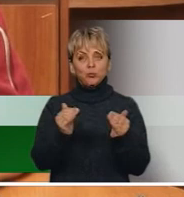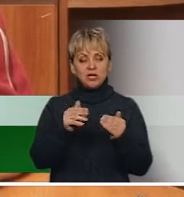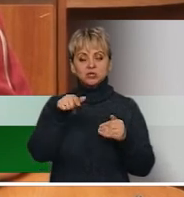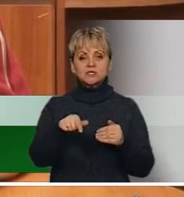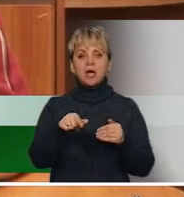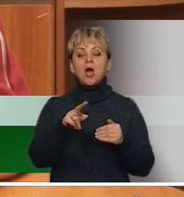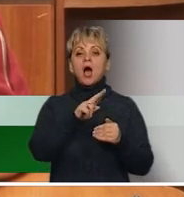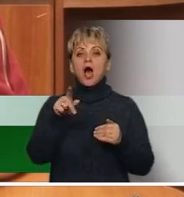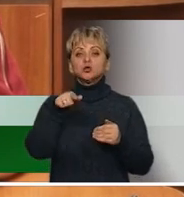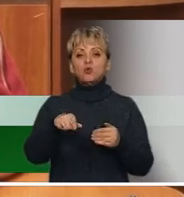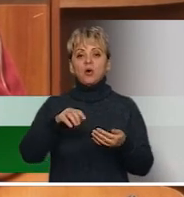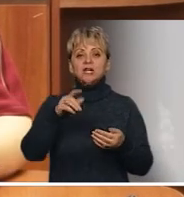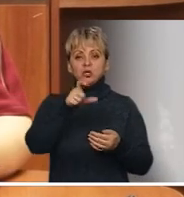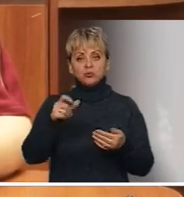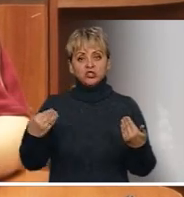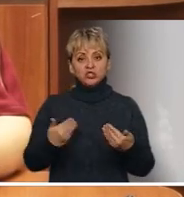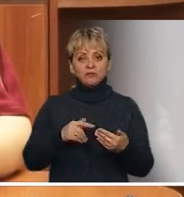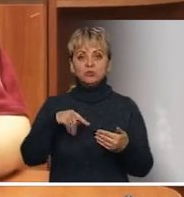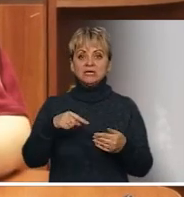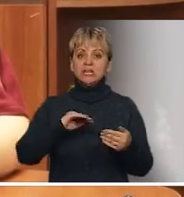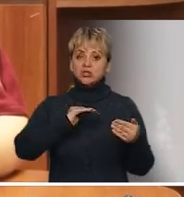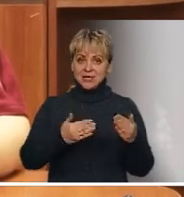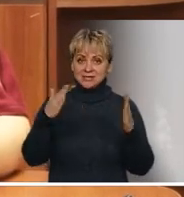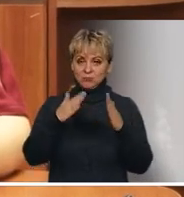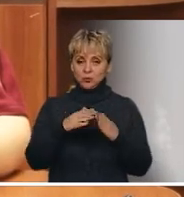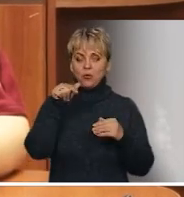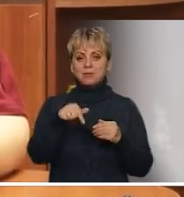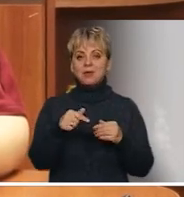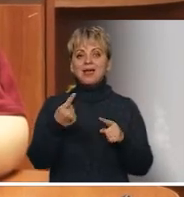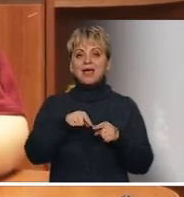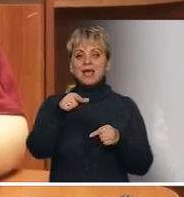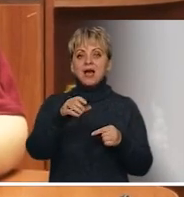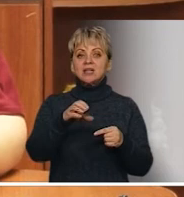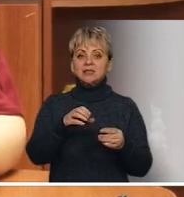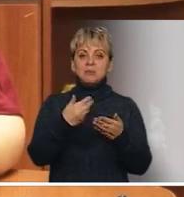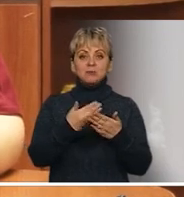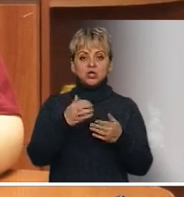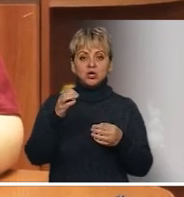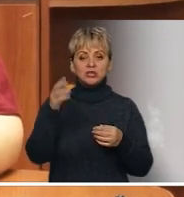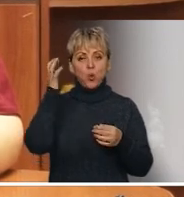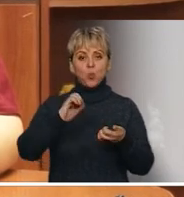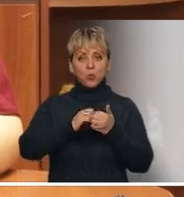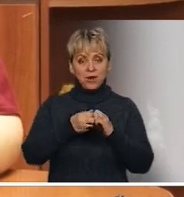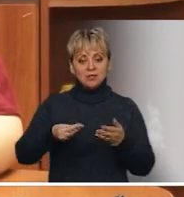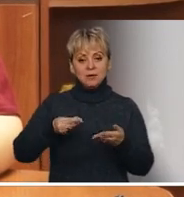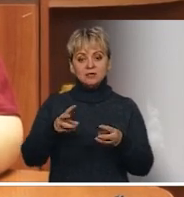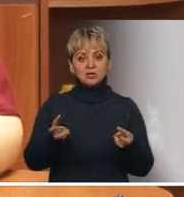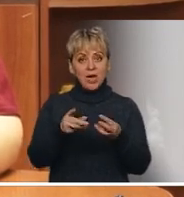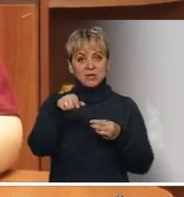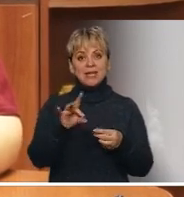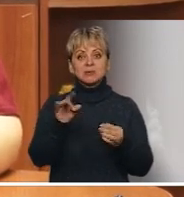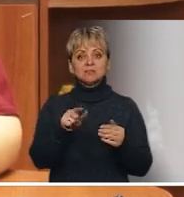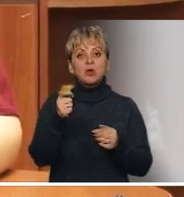порядку уменьшился. А вот для граждан, проживающих в индивидуальном жилом фонде и отопление твердым топливом, там, конечно,